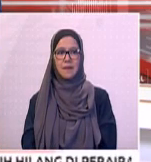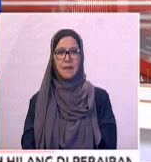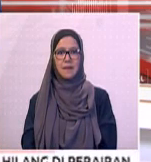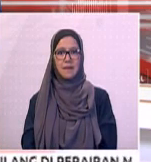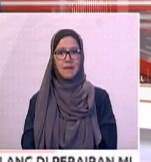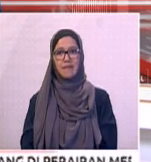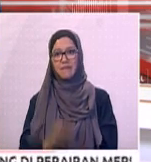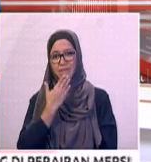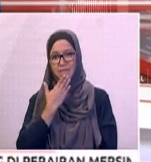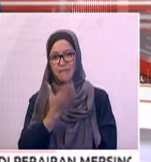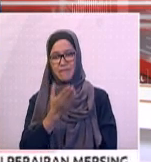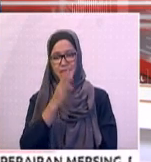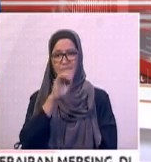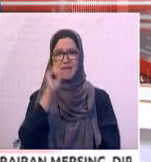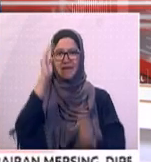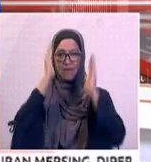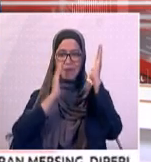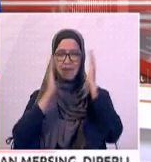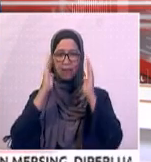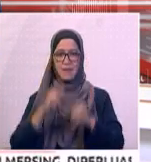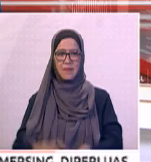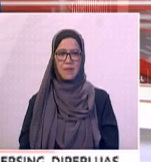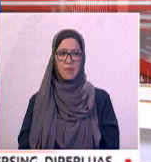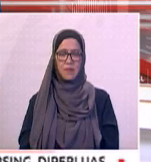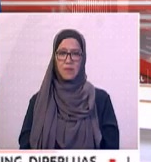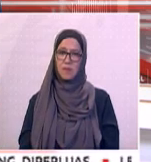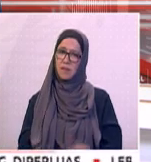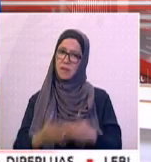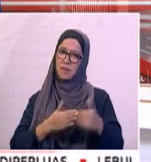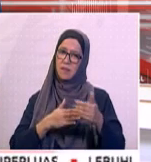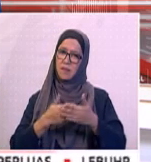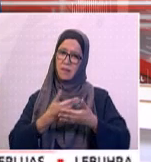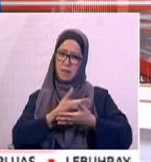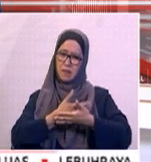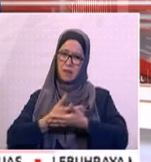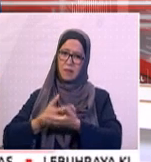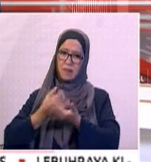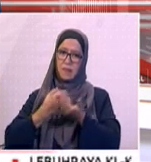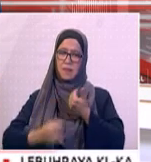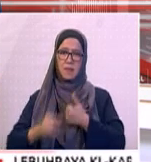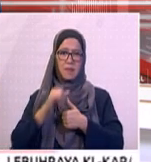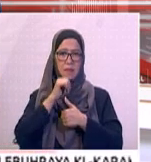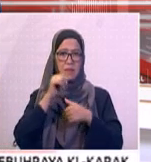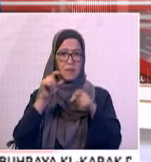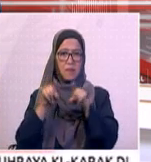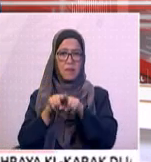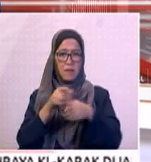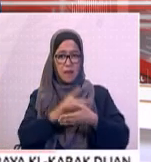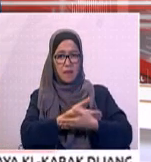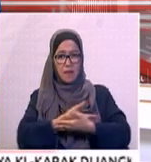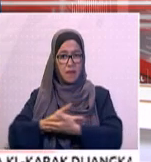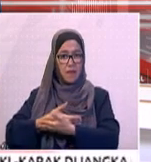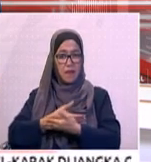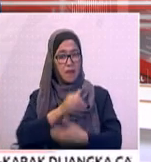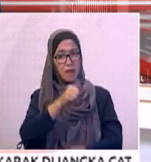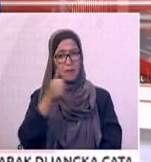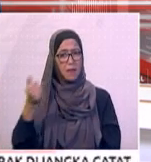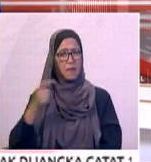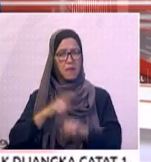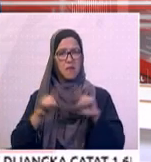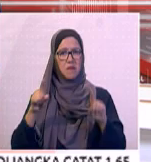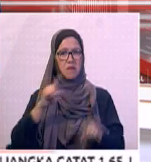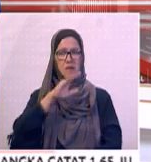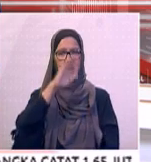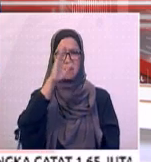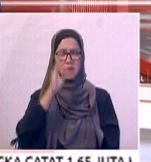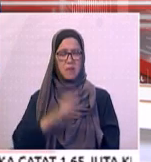Simet Malaysia. Biarpun anak yang dilahirkan tidak sempurna seperti bayi-bayi lain, namun sedikit pun tidak timbul perasaan malu